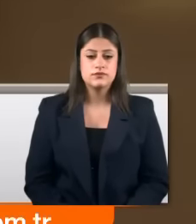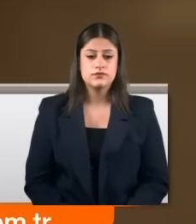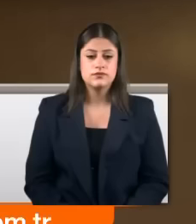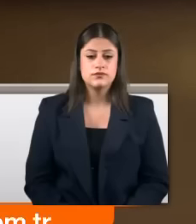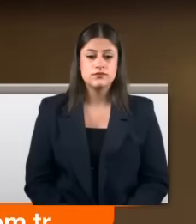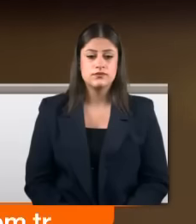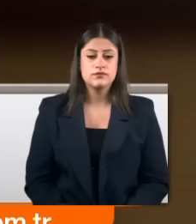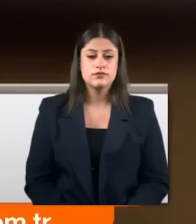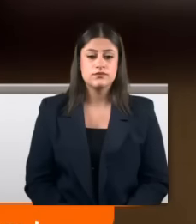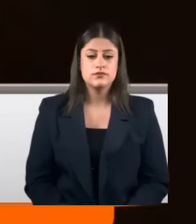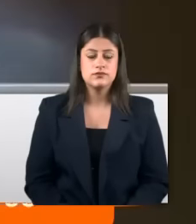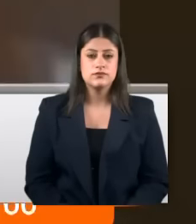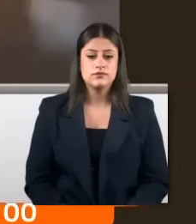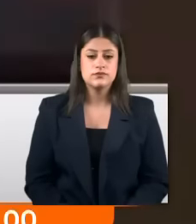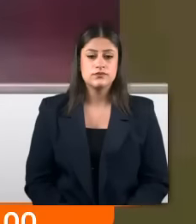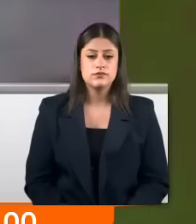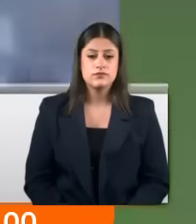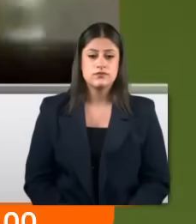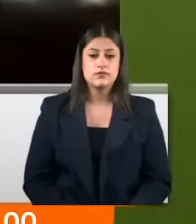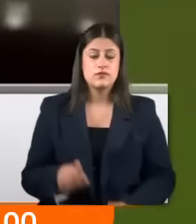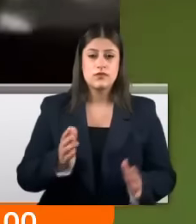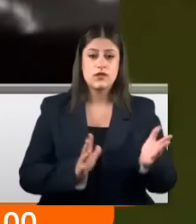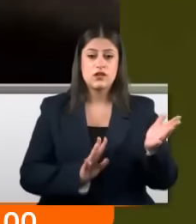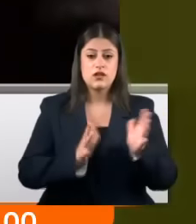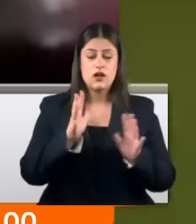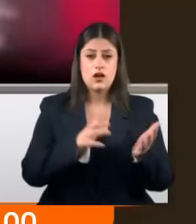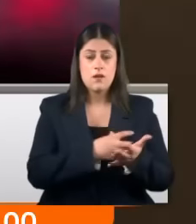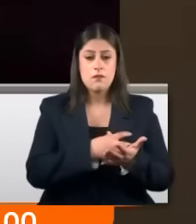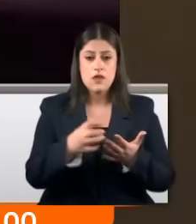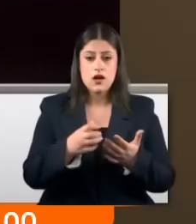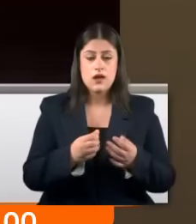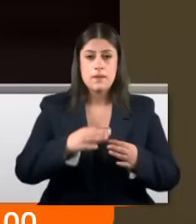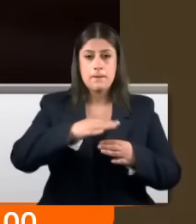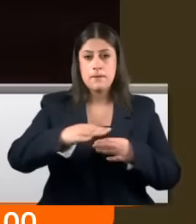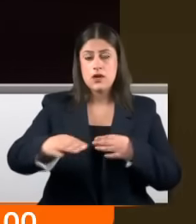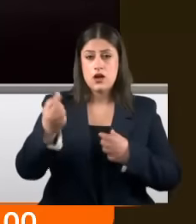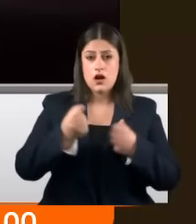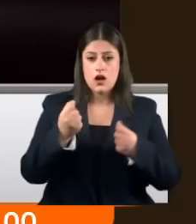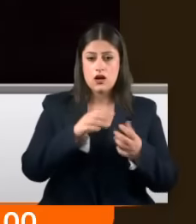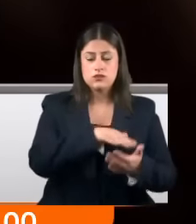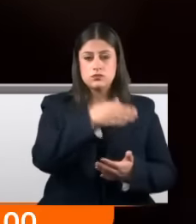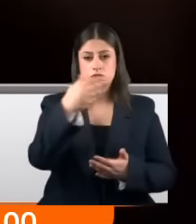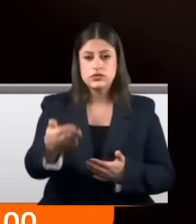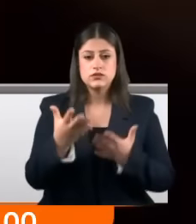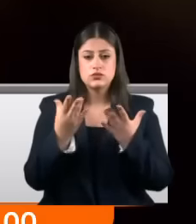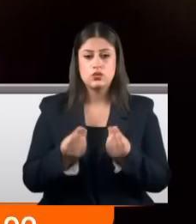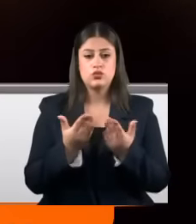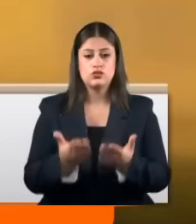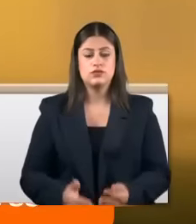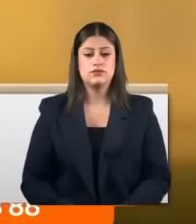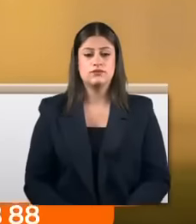Koskoca ağaç devrilmiş. Kökünden söktüğü ağaçları park halindeki araçların üzerine yıktı. Araba